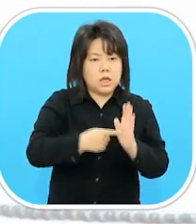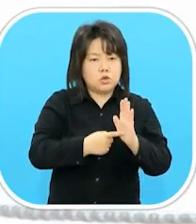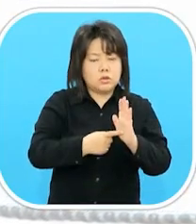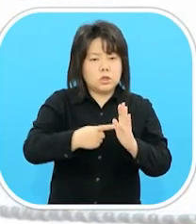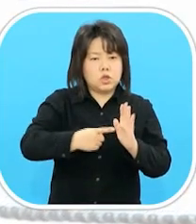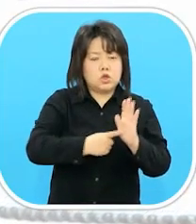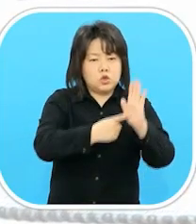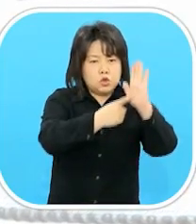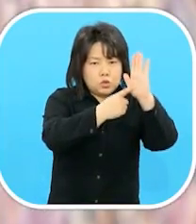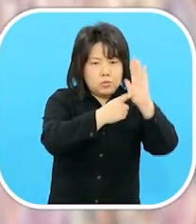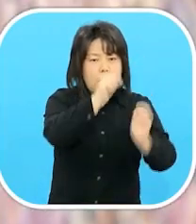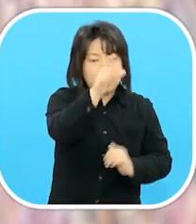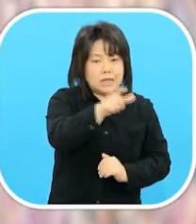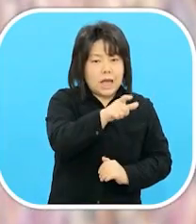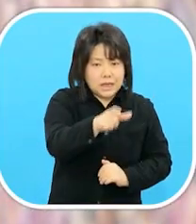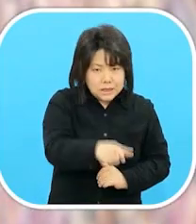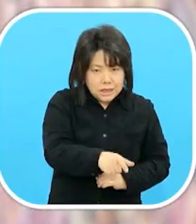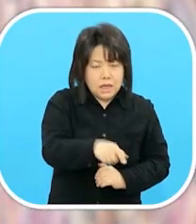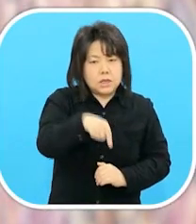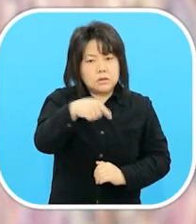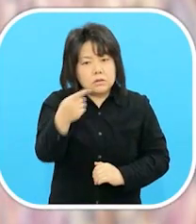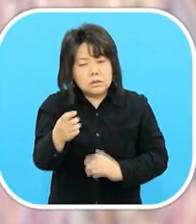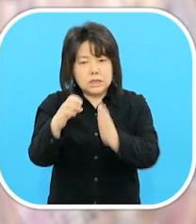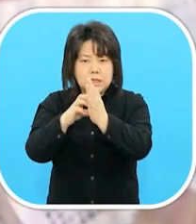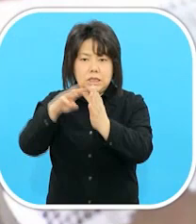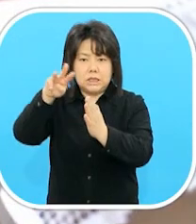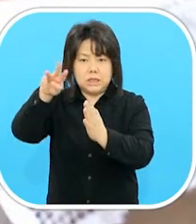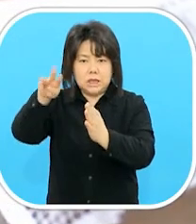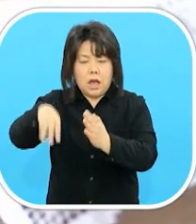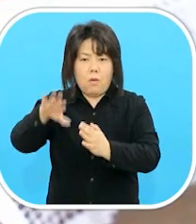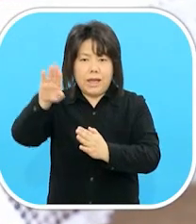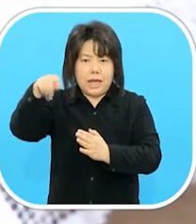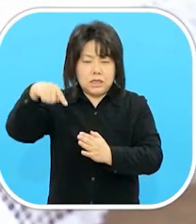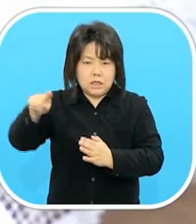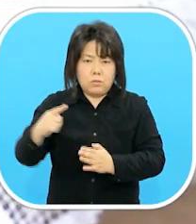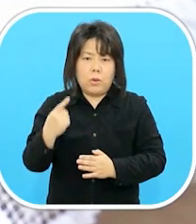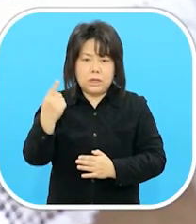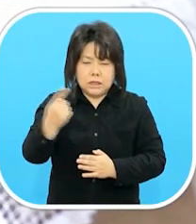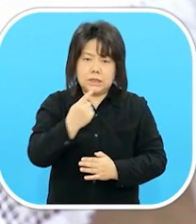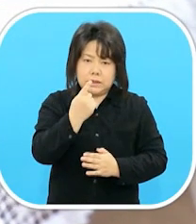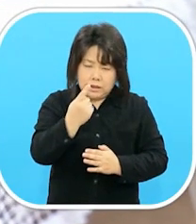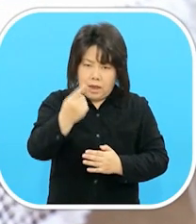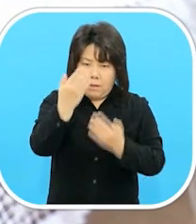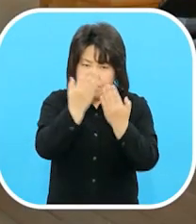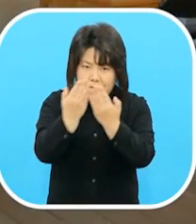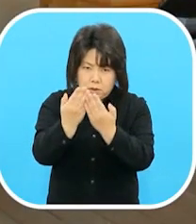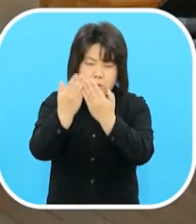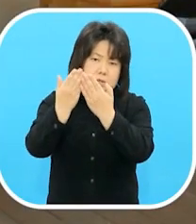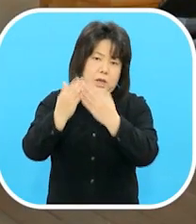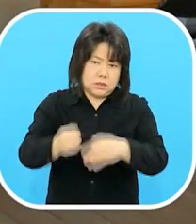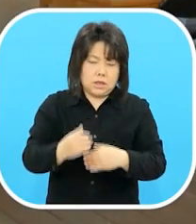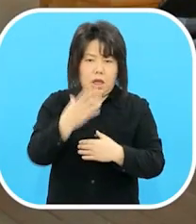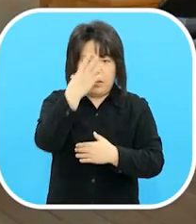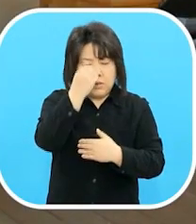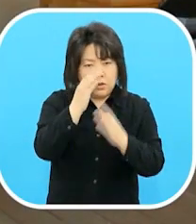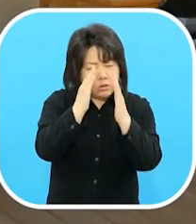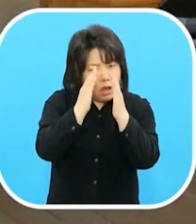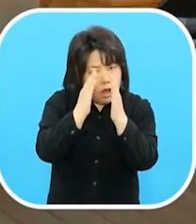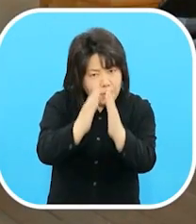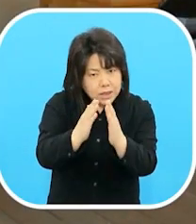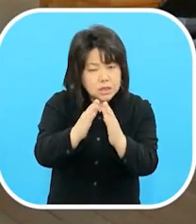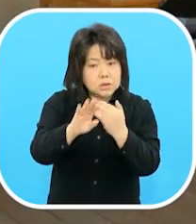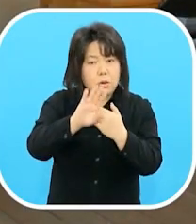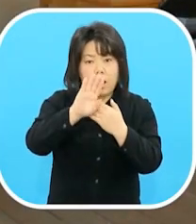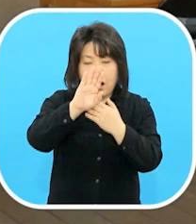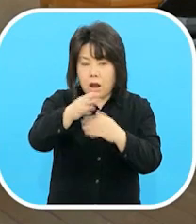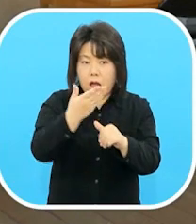タリアのベネチアに行って、その後石川県にも行ってという感じで勉強してきました。 そこで魅力にはまって、でそこから